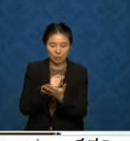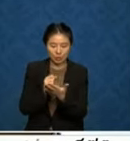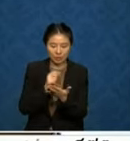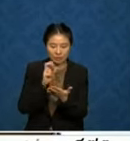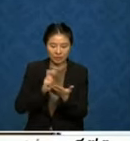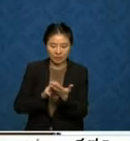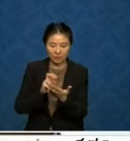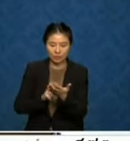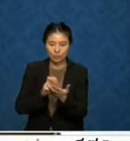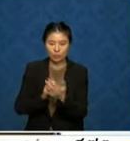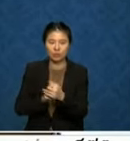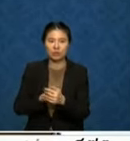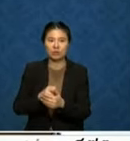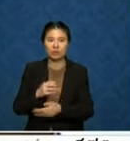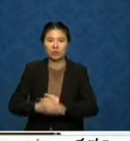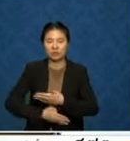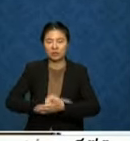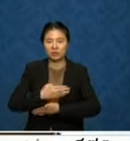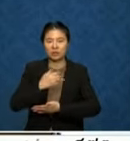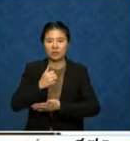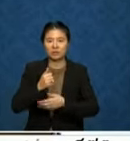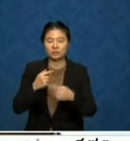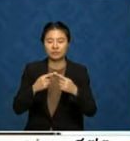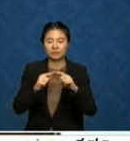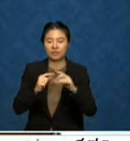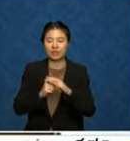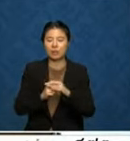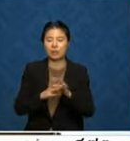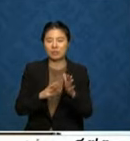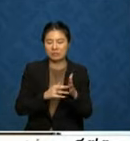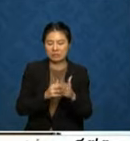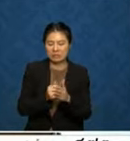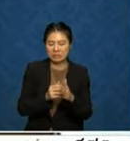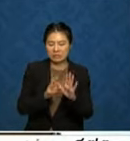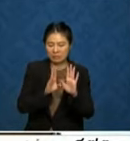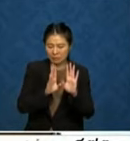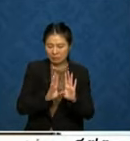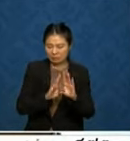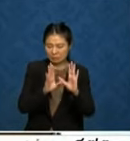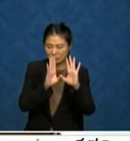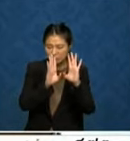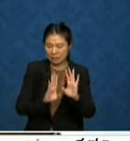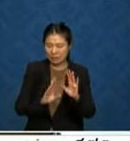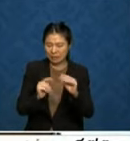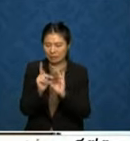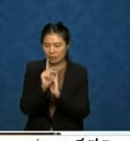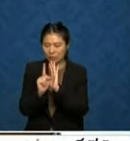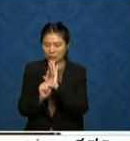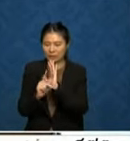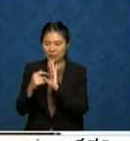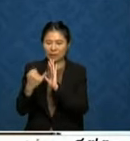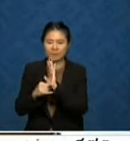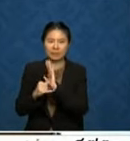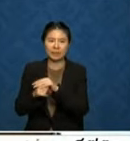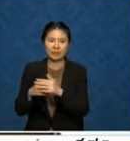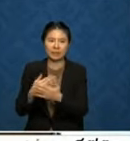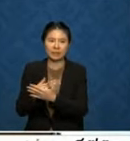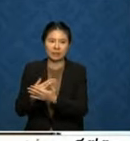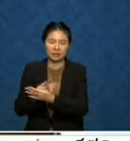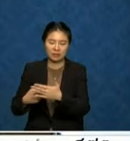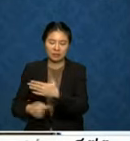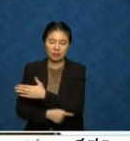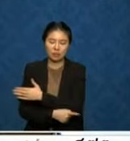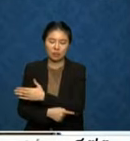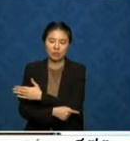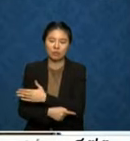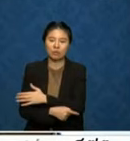ท MLM เหล่านี้ส่วนใหญ่มักจะเป็นสีเทานะครับแล้วก็สอที่จะเป็นบริษัทที่เป็นแชร์ลูกโซ่นะครับ